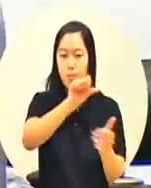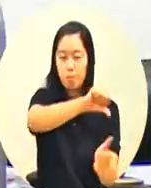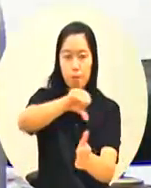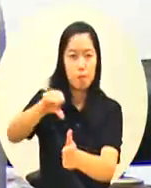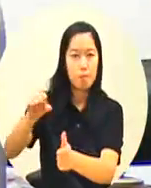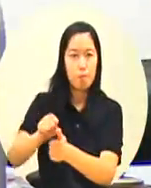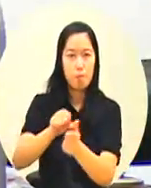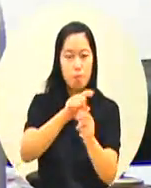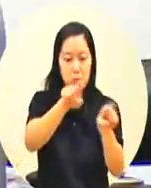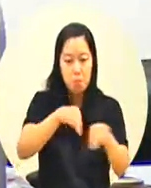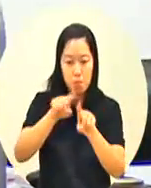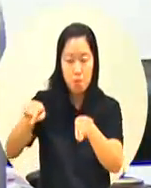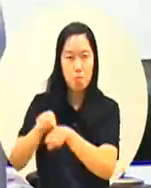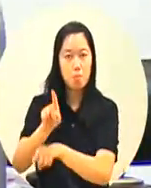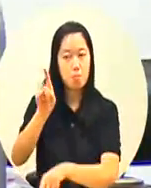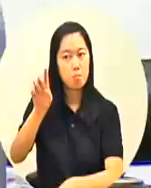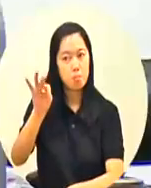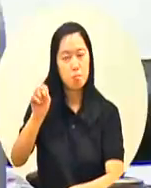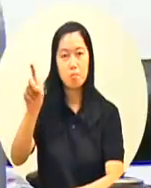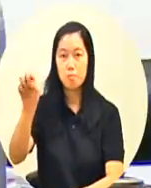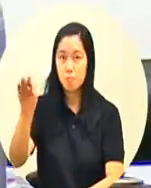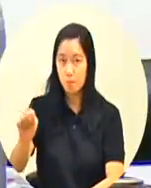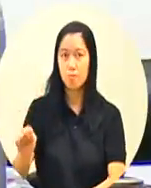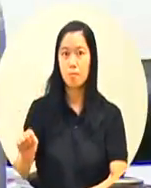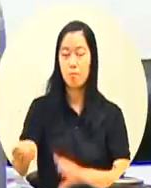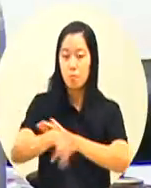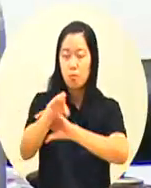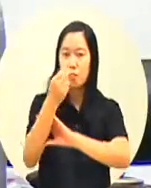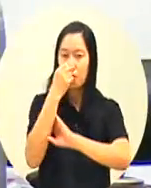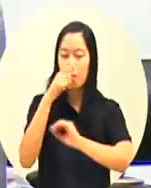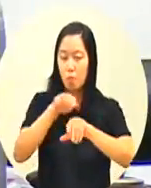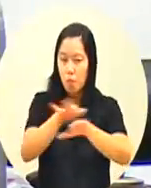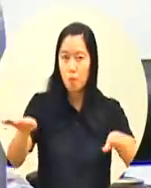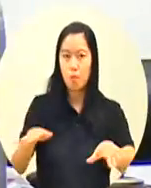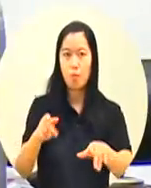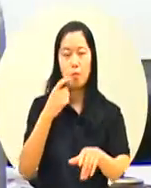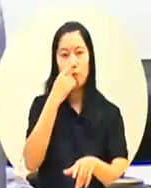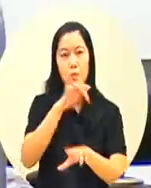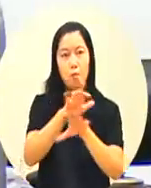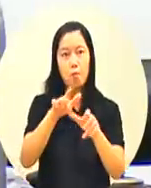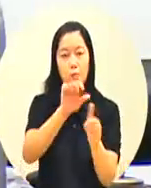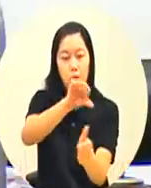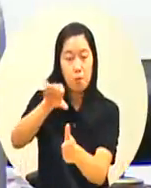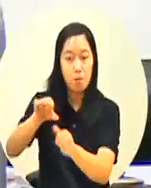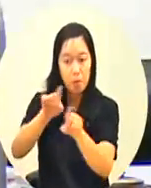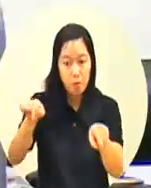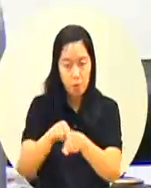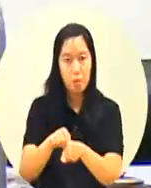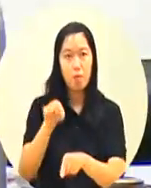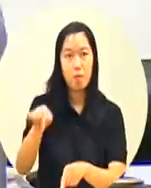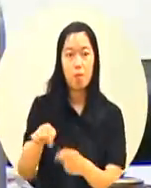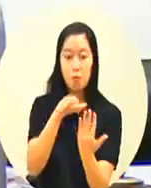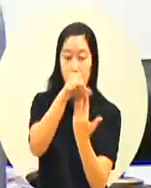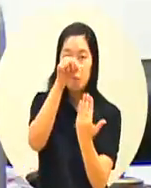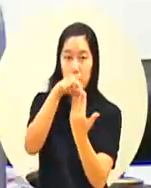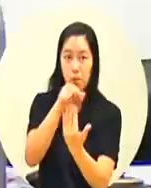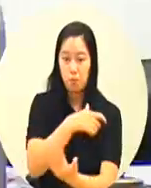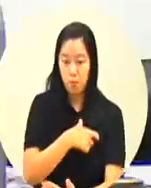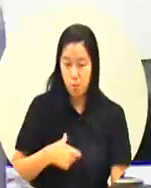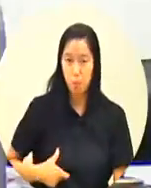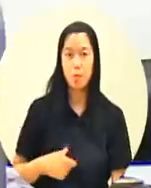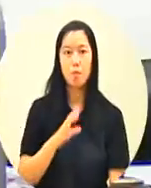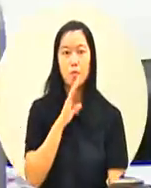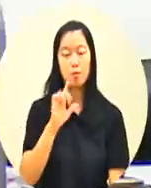得120张的这个空污罚单，每一张都100万来逼迫。可是那是选举的动作。我上任的时